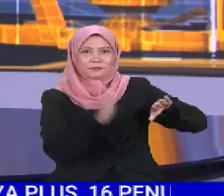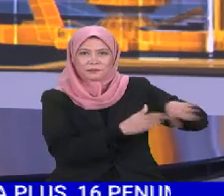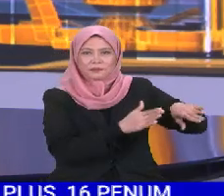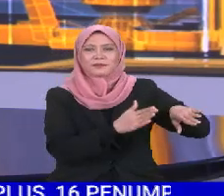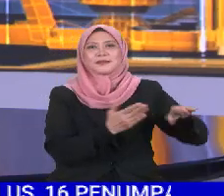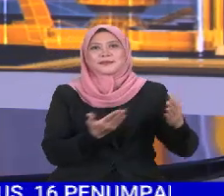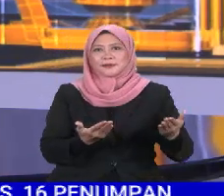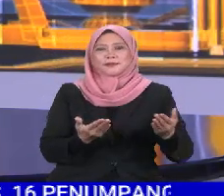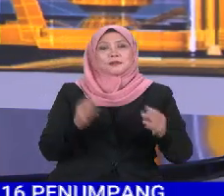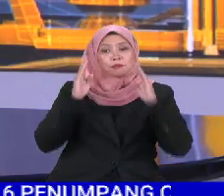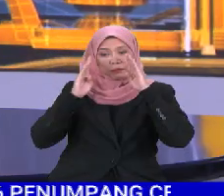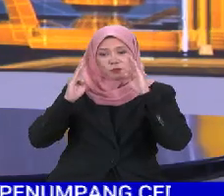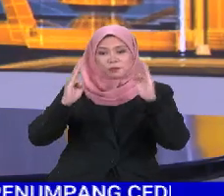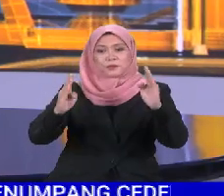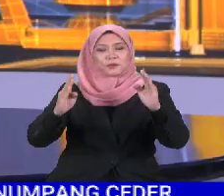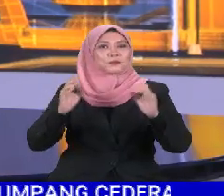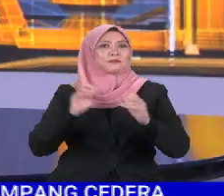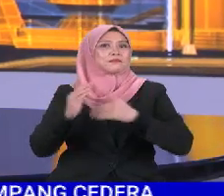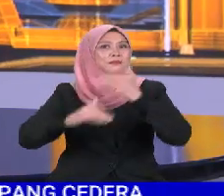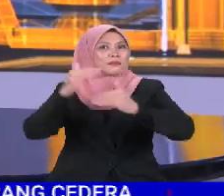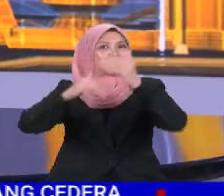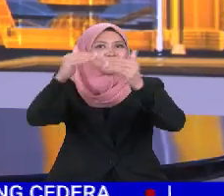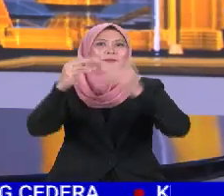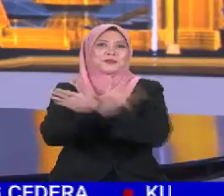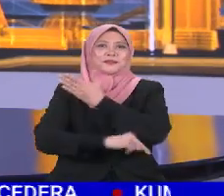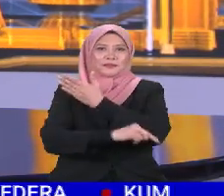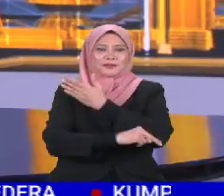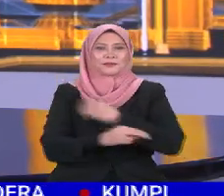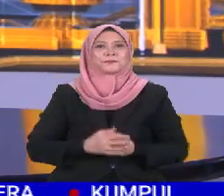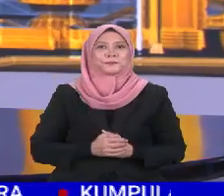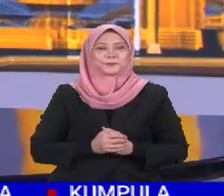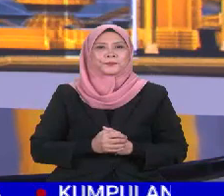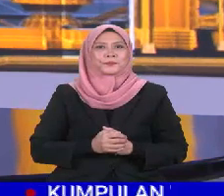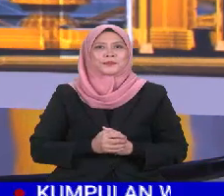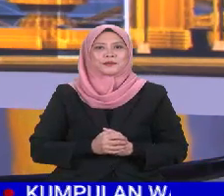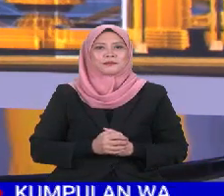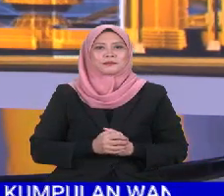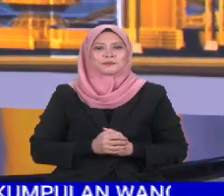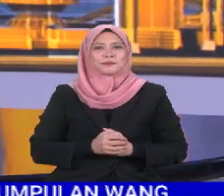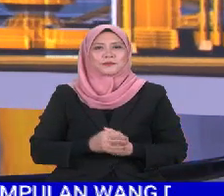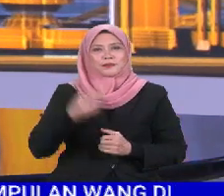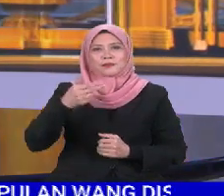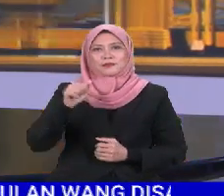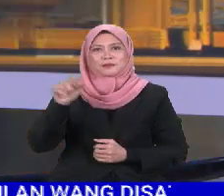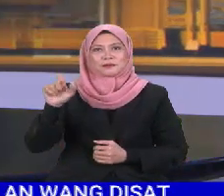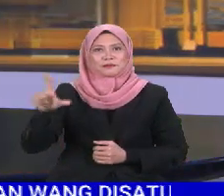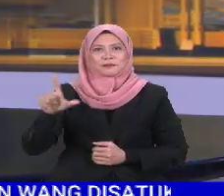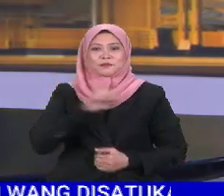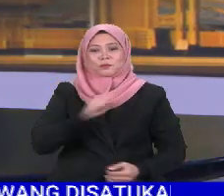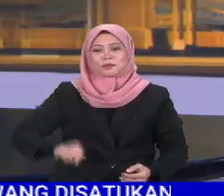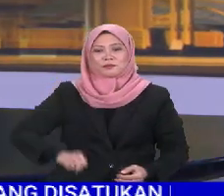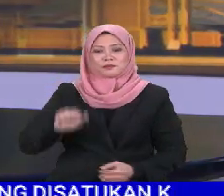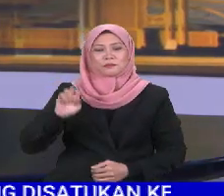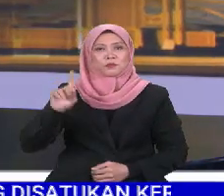sentimen politik dan menumpukan usaha memajukan negeri. Pemangku Raja Pahang Tengku Hassanal Ibrahim Alam Shah, Sultan